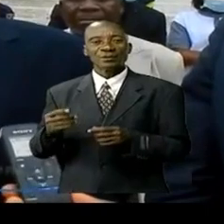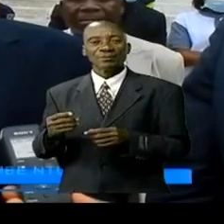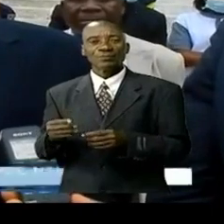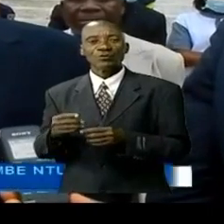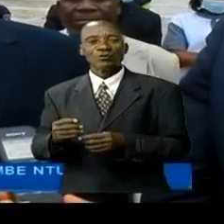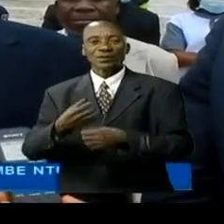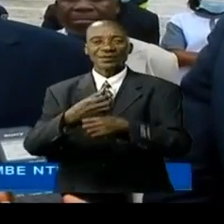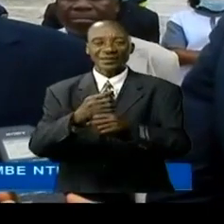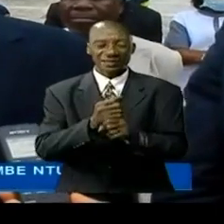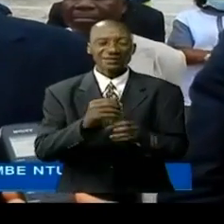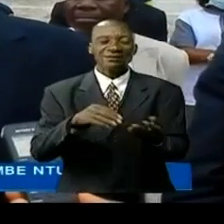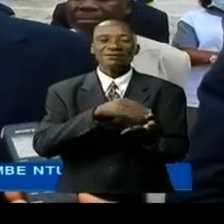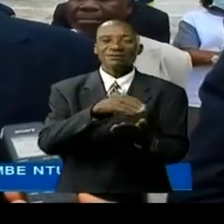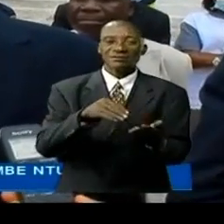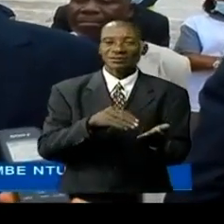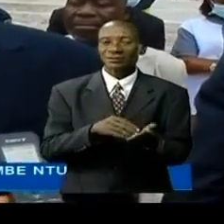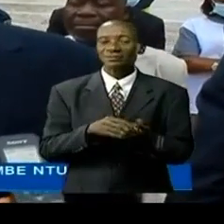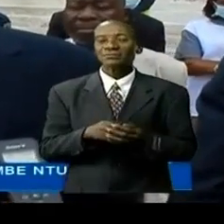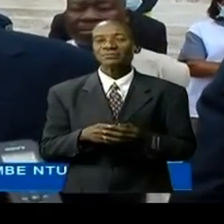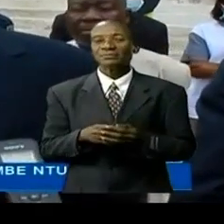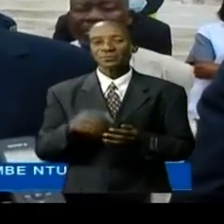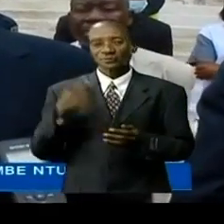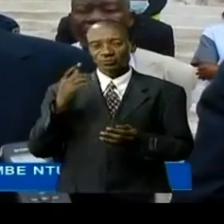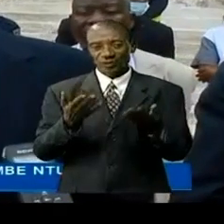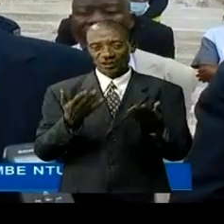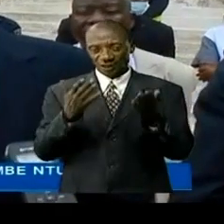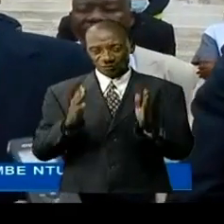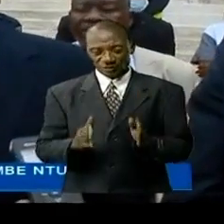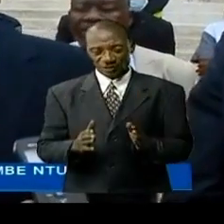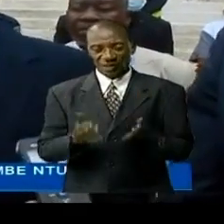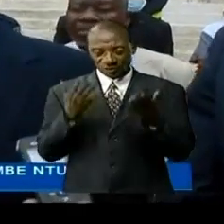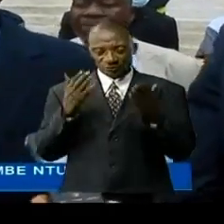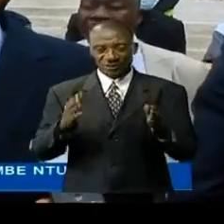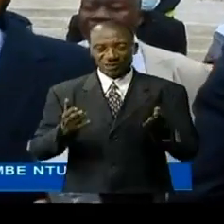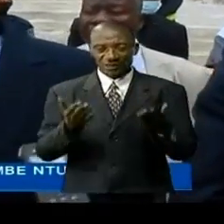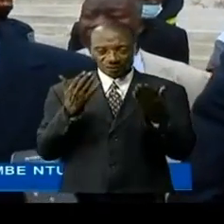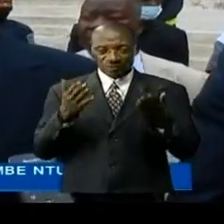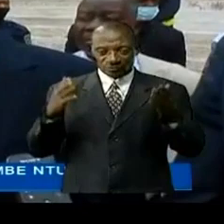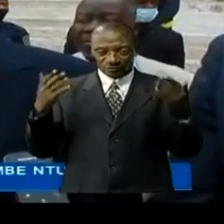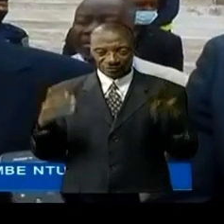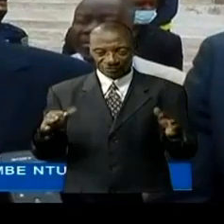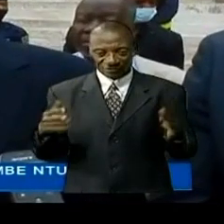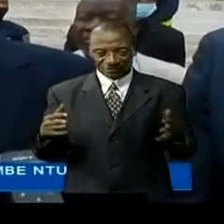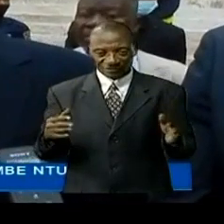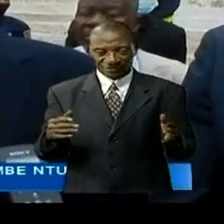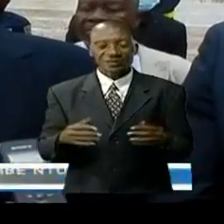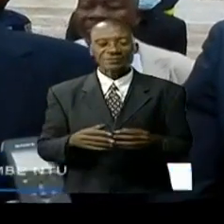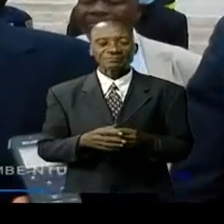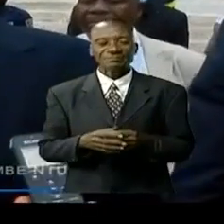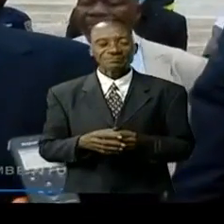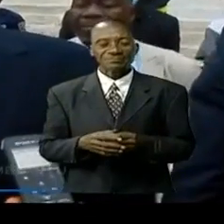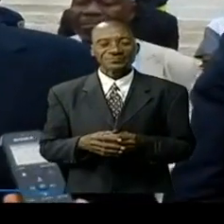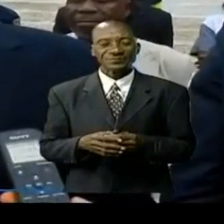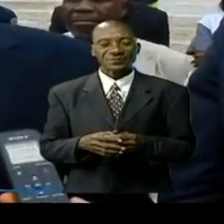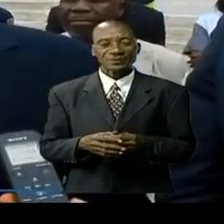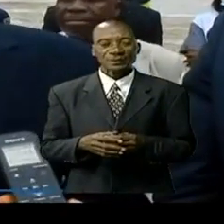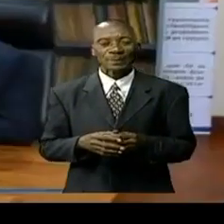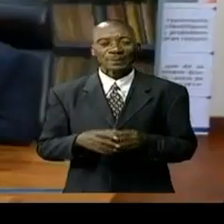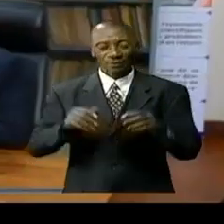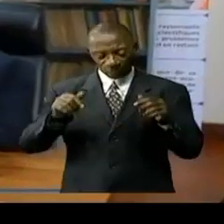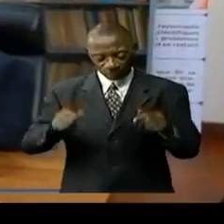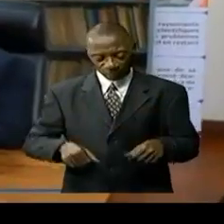Fini donc ces étudiants qui, terminant leurs études, vont de stage de perfectionnement en stage de